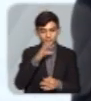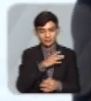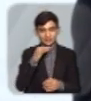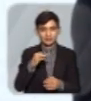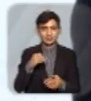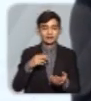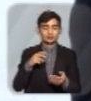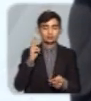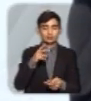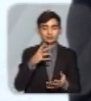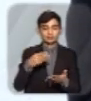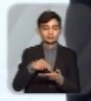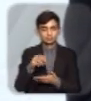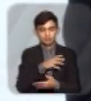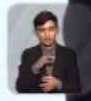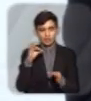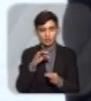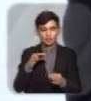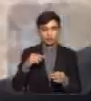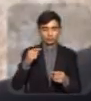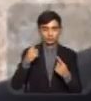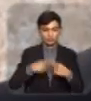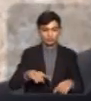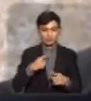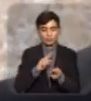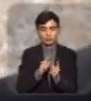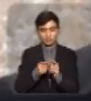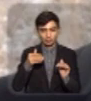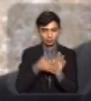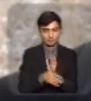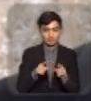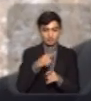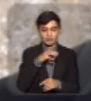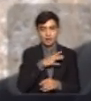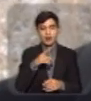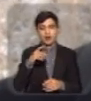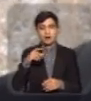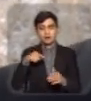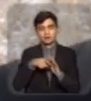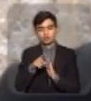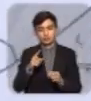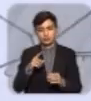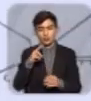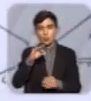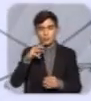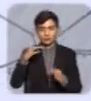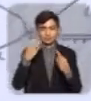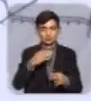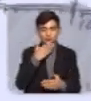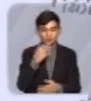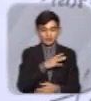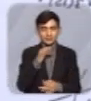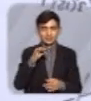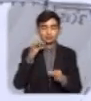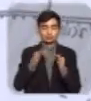болып шыққан. Ал олар азаматтық авиация комитетінен рұқсат алуға жібереді. Комитет рұқсат бермеген, ақыры сотқа жүгінуге тура келді дейді. Сот